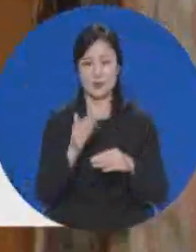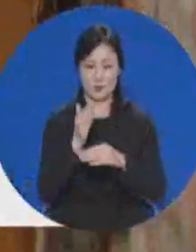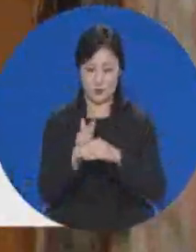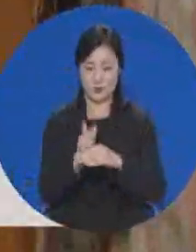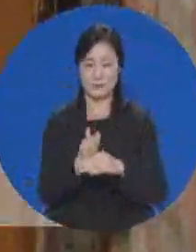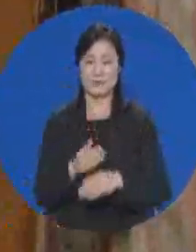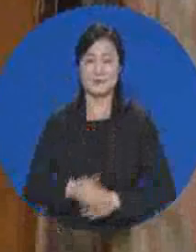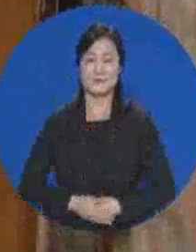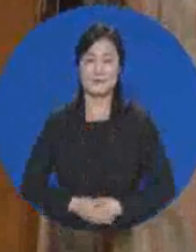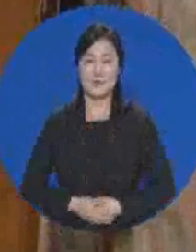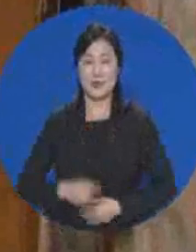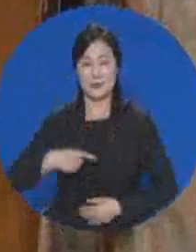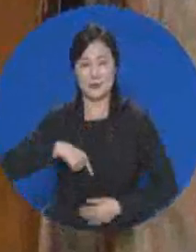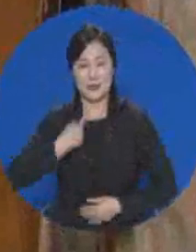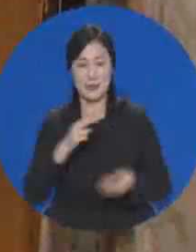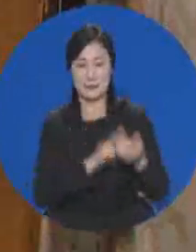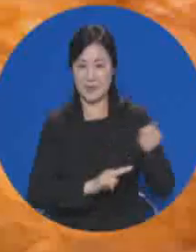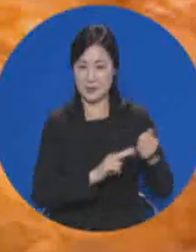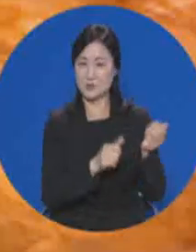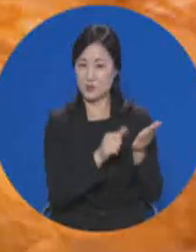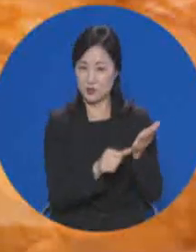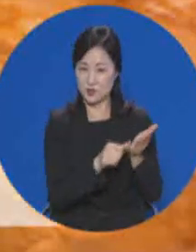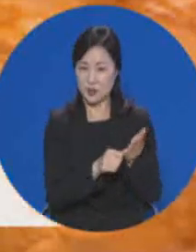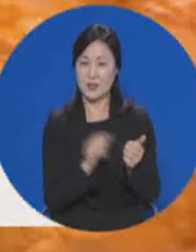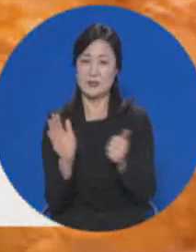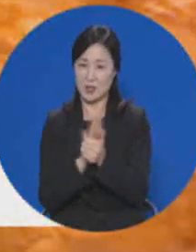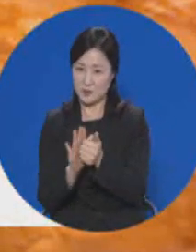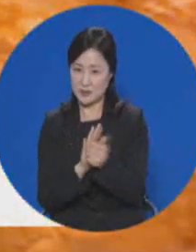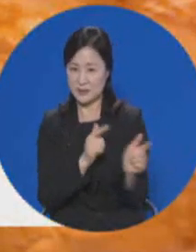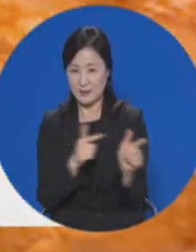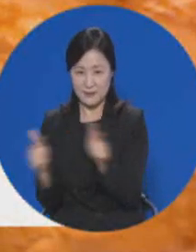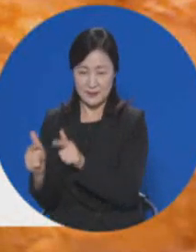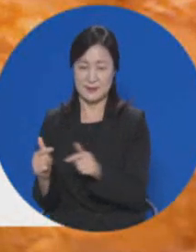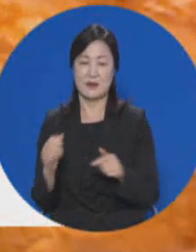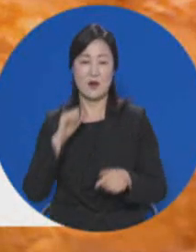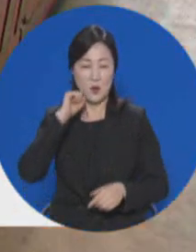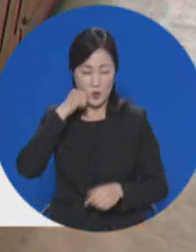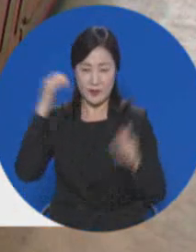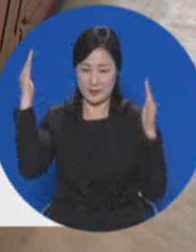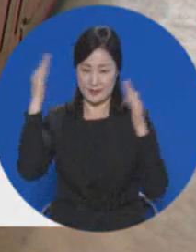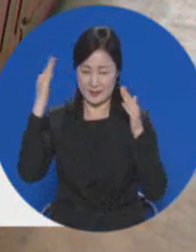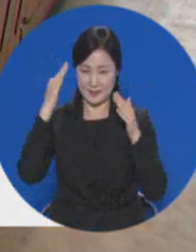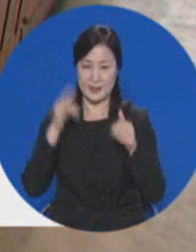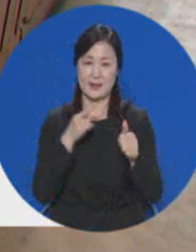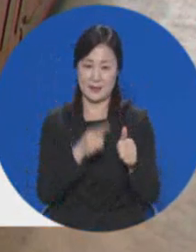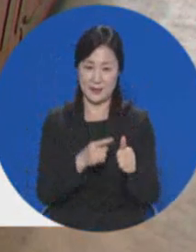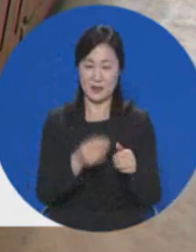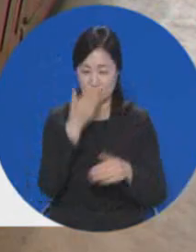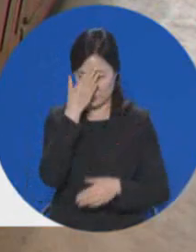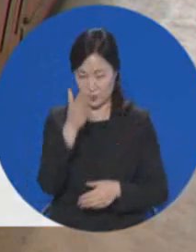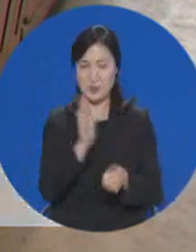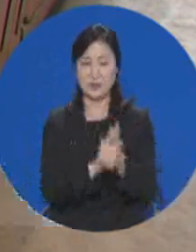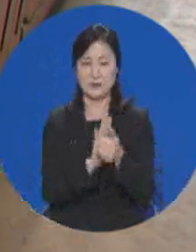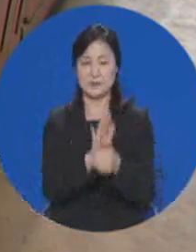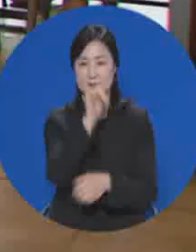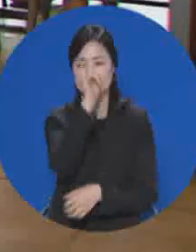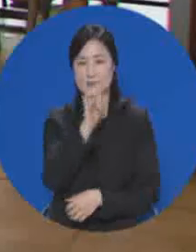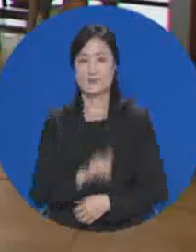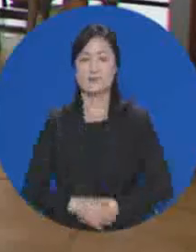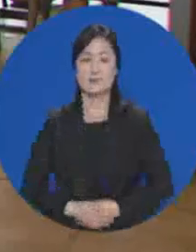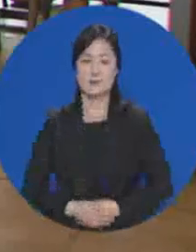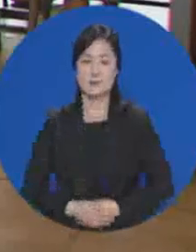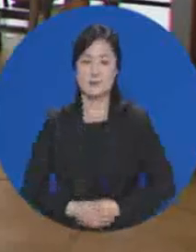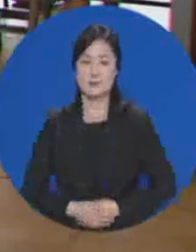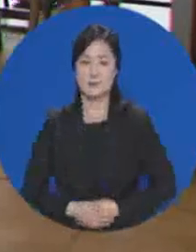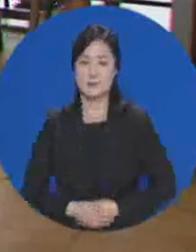섰습니다. 자신들이 판매하는 물품이나 서비스를 형편이 어려운 학생들에게 무료로 지원하기로 한 겁니다.